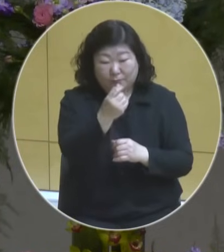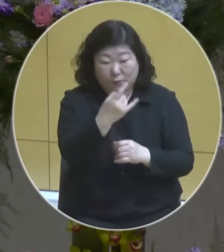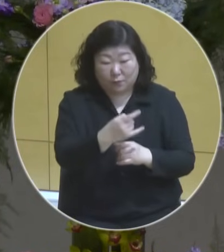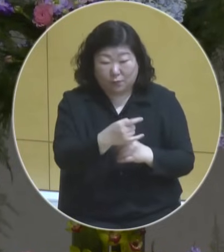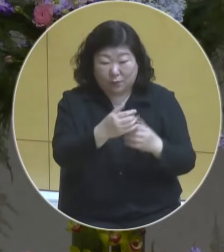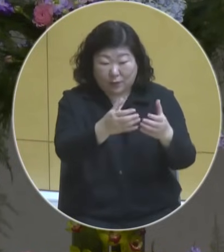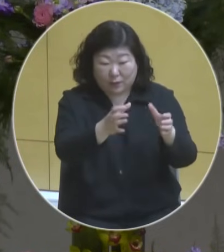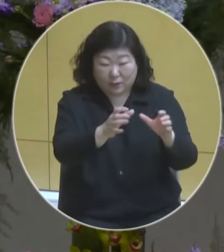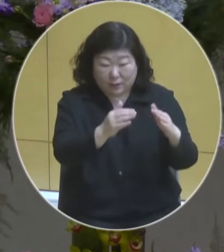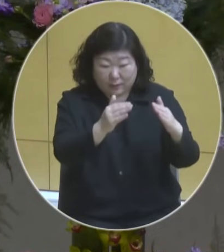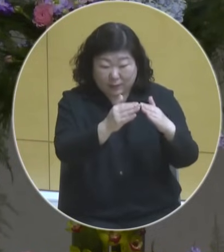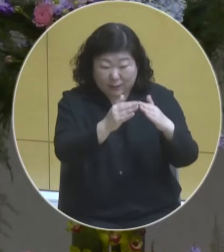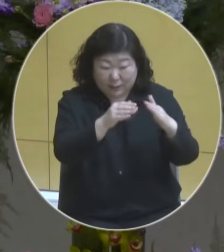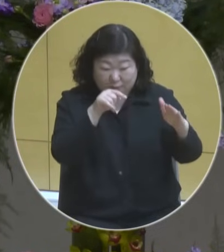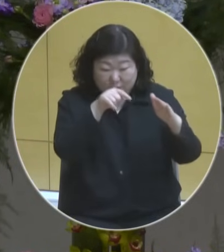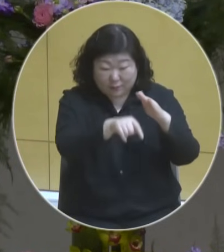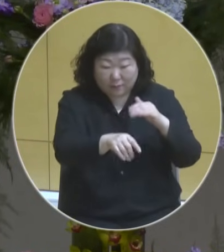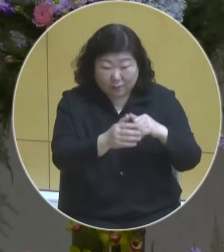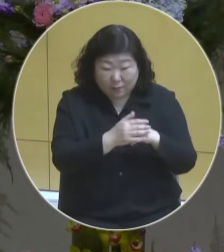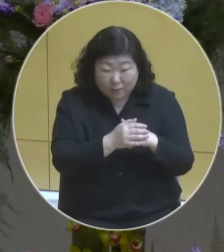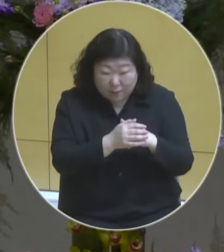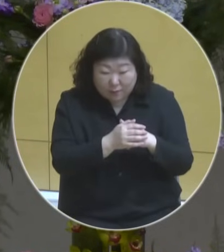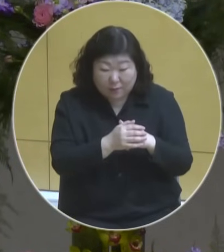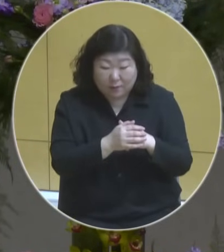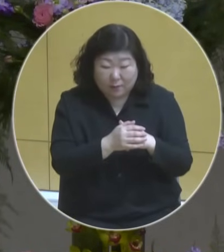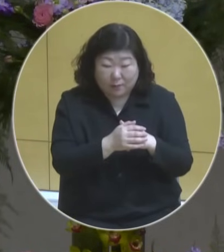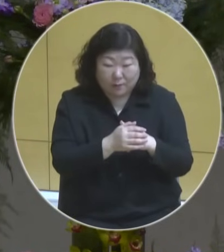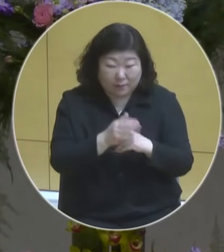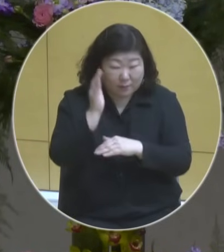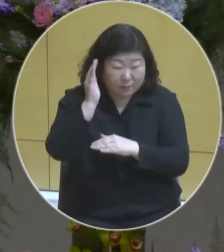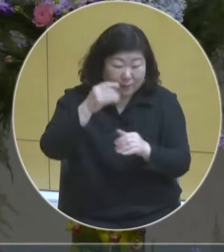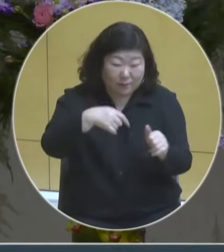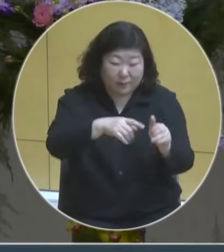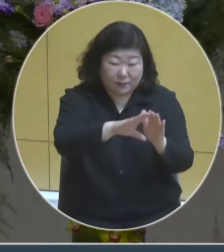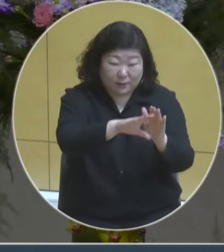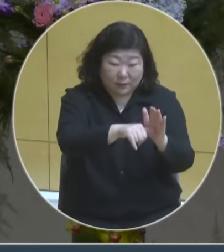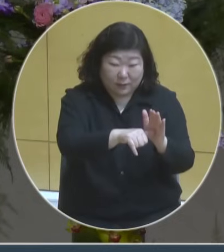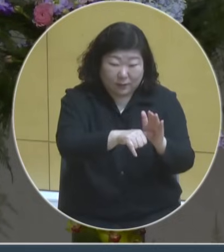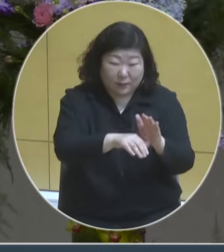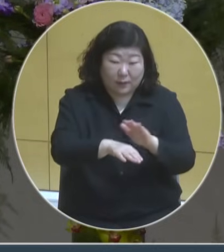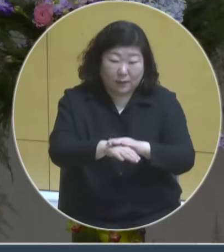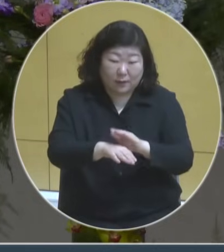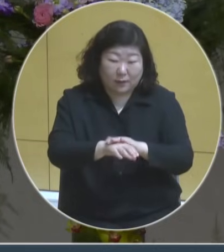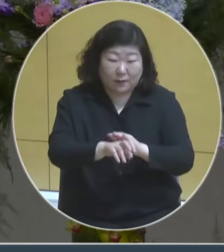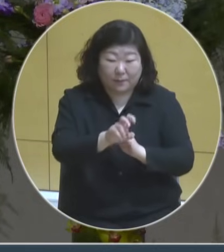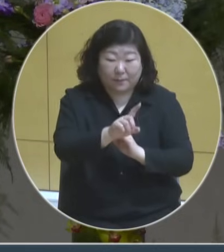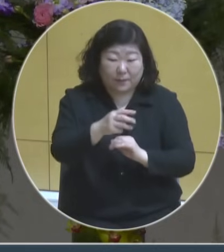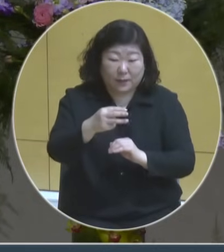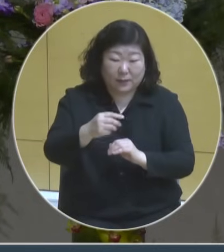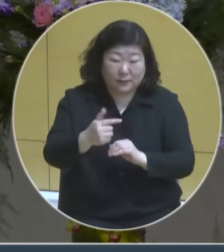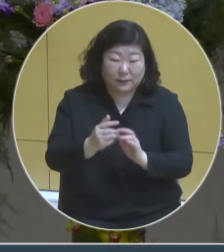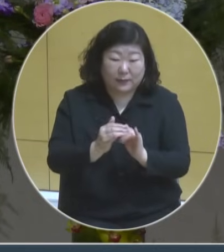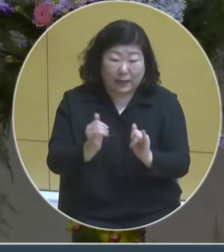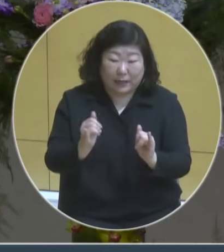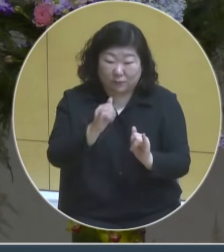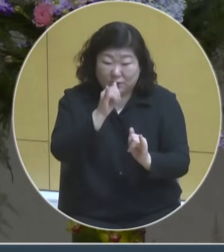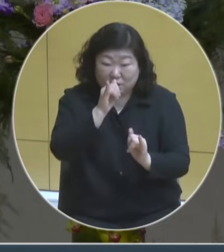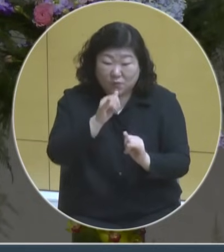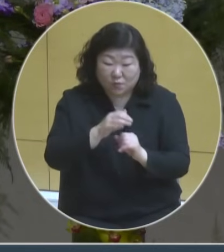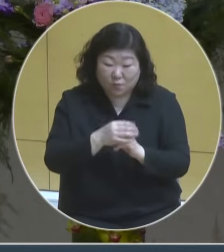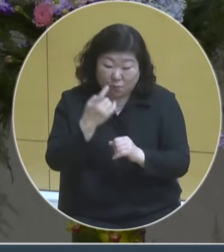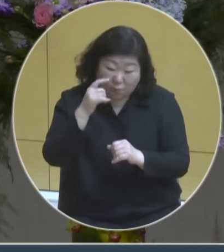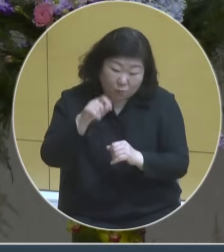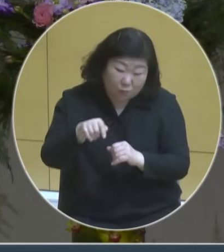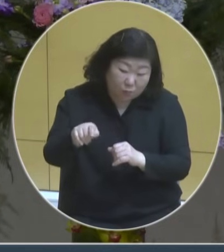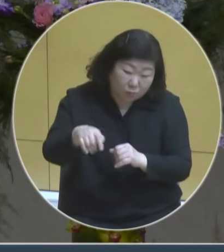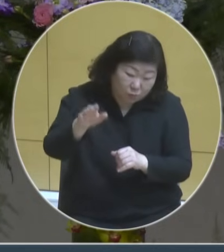사람이 있었습니다 8절 보니까 예수께서 그들의 생각을 아시고 손마른 사람에게 이르시되 일어나 한가운데 서라 하시니